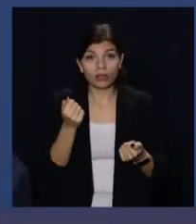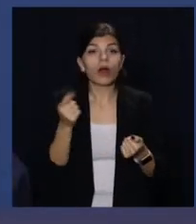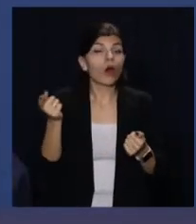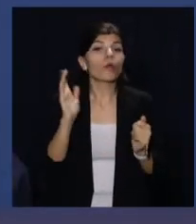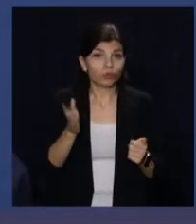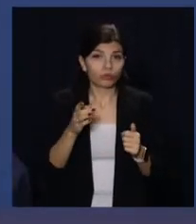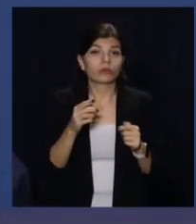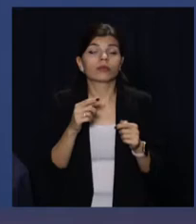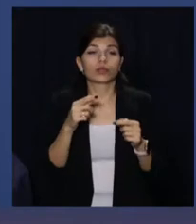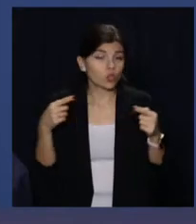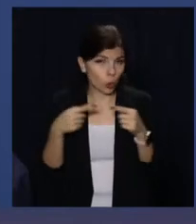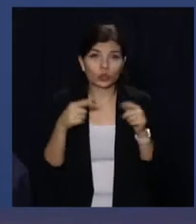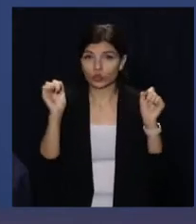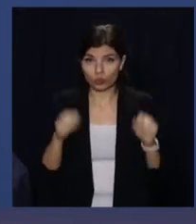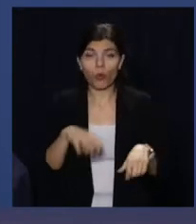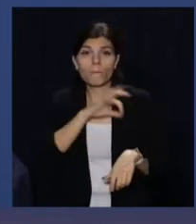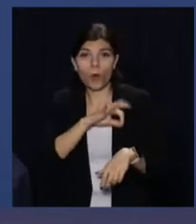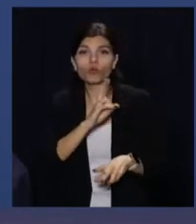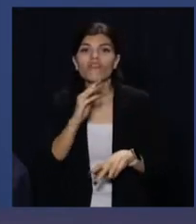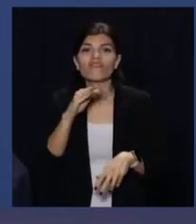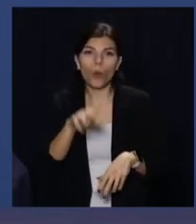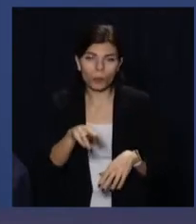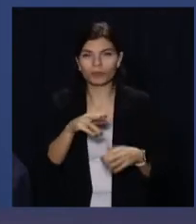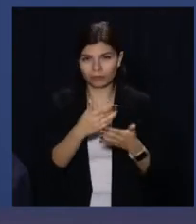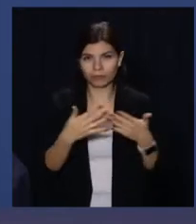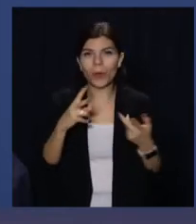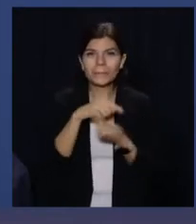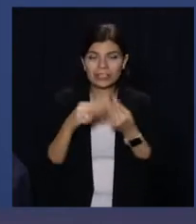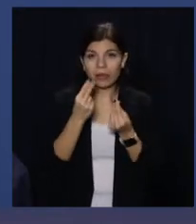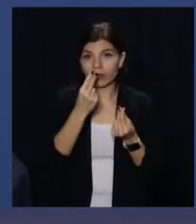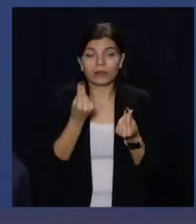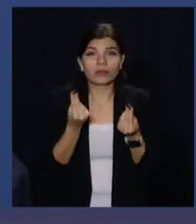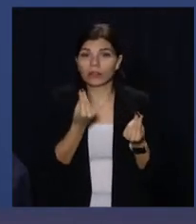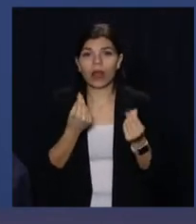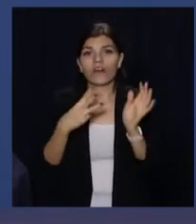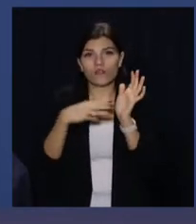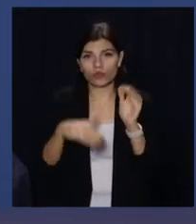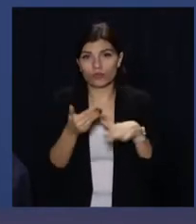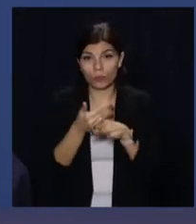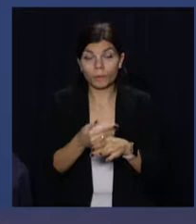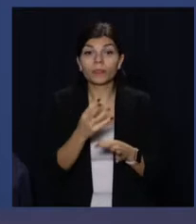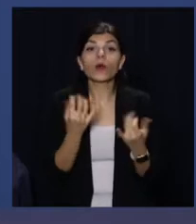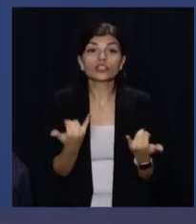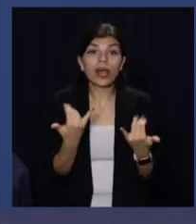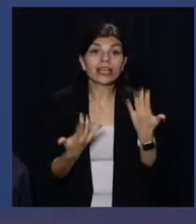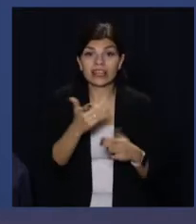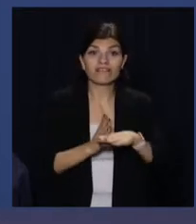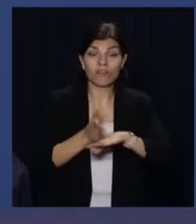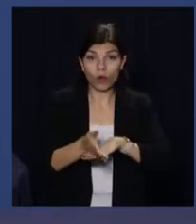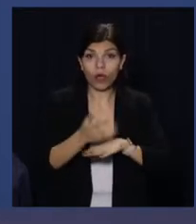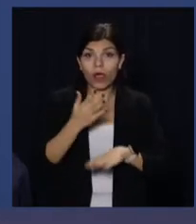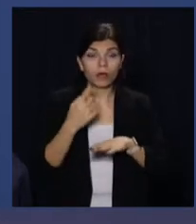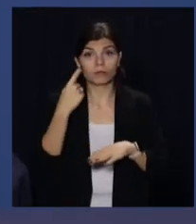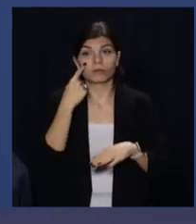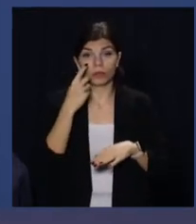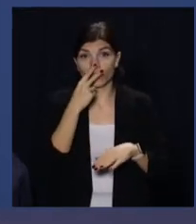вам доступною, ви точно зможете її скористуватися. Але там, якщо зараз ви, наприклад, заходите і там є певні